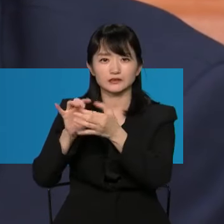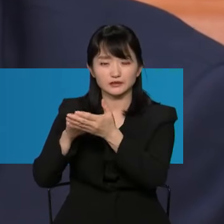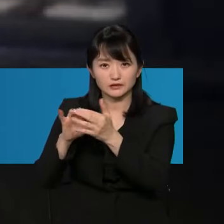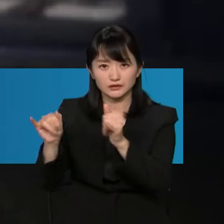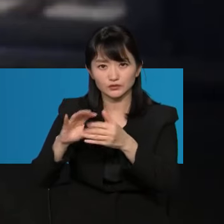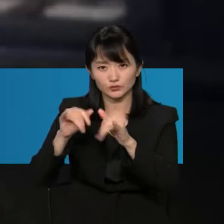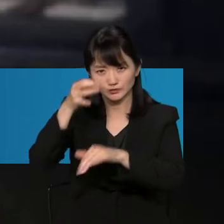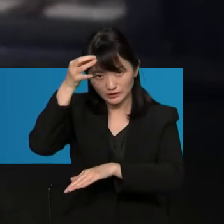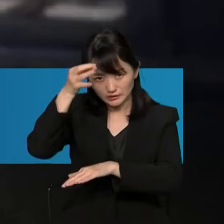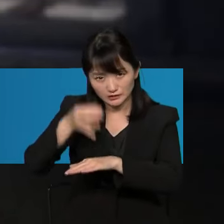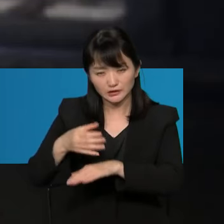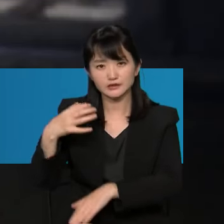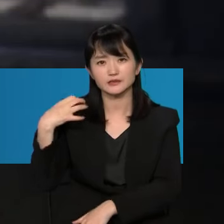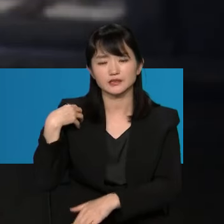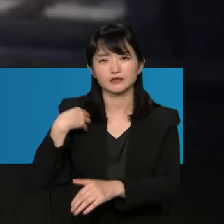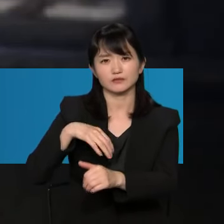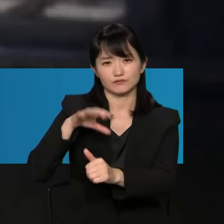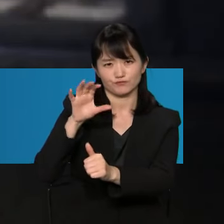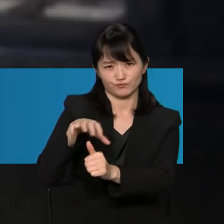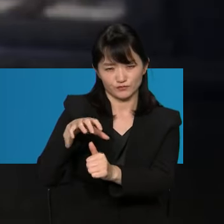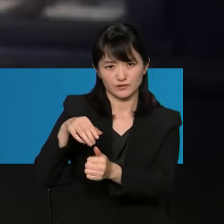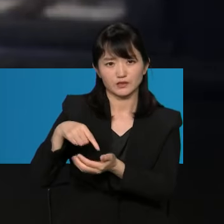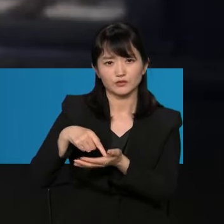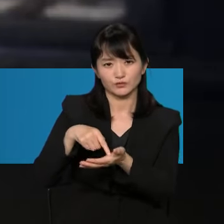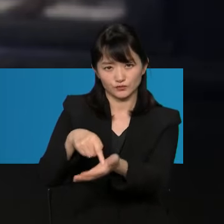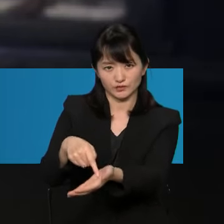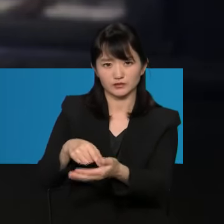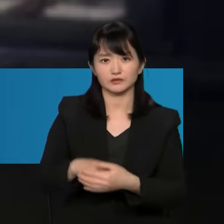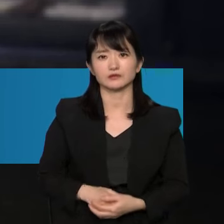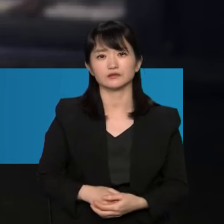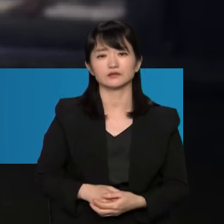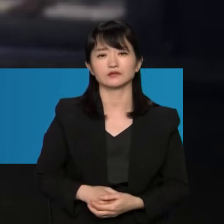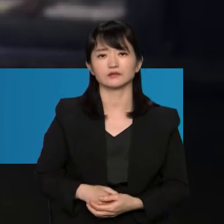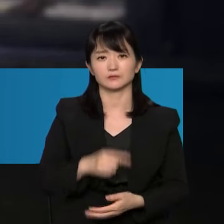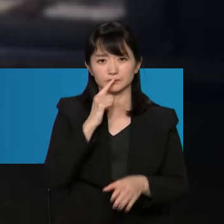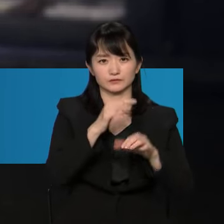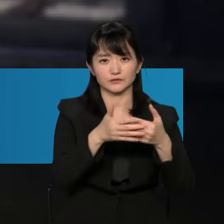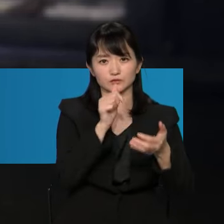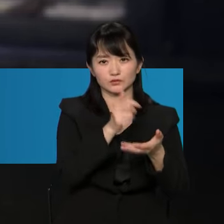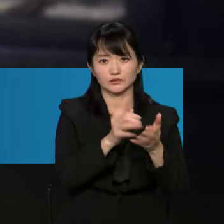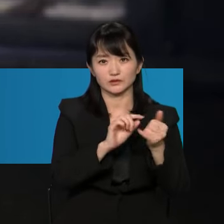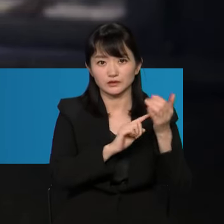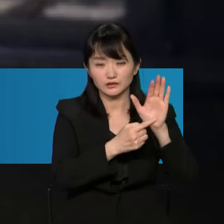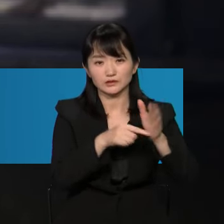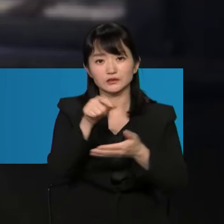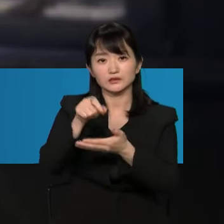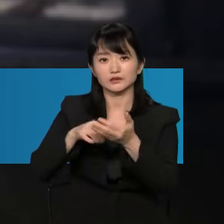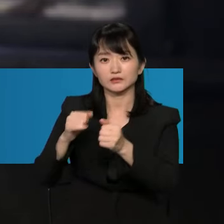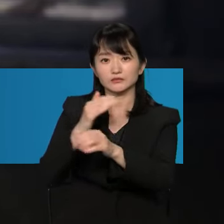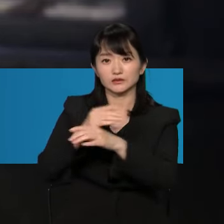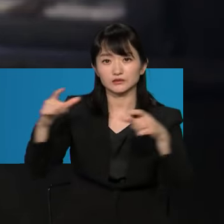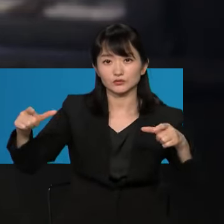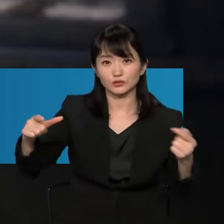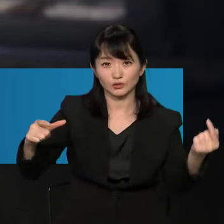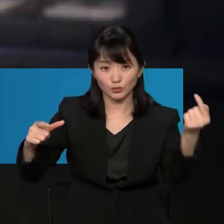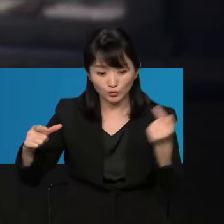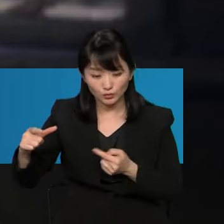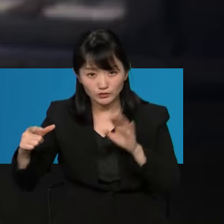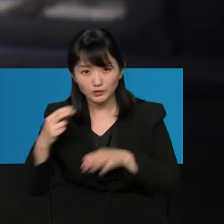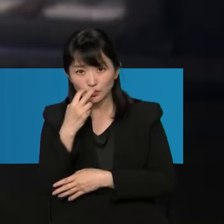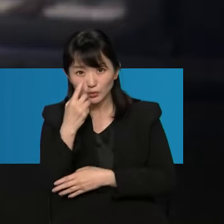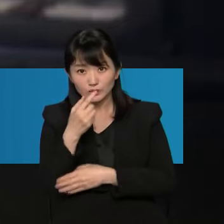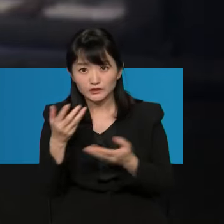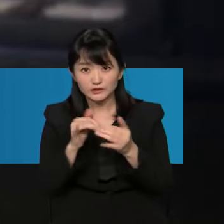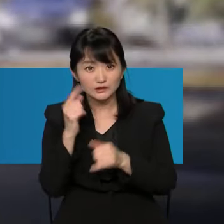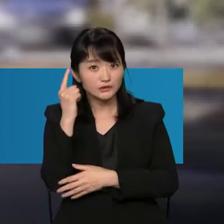국민에게 사죄하고 책임자를 문책하라고 요구했습니다. 민주당 대변인은 기자가 금지구역에 들어간 것도 아닌데 경호처